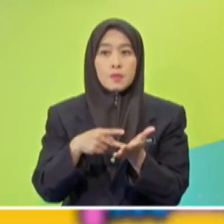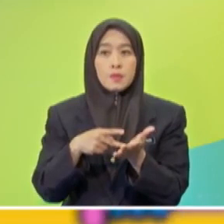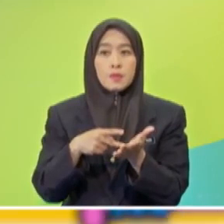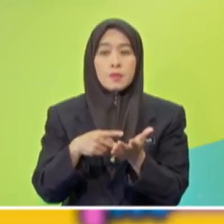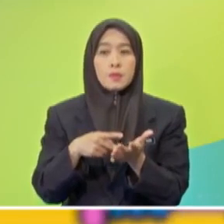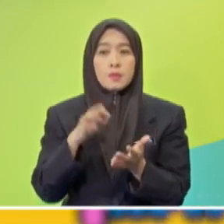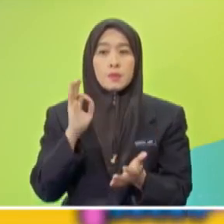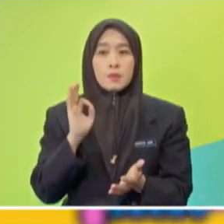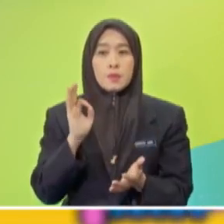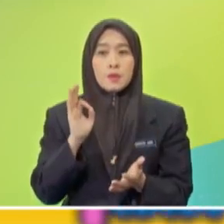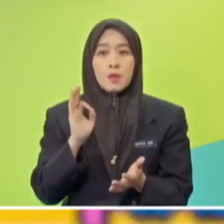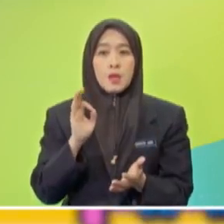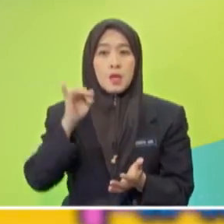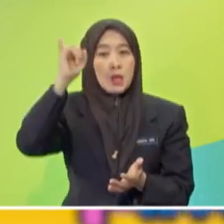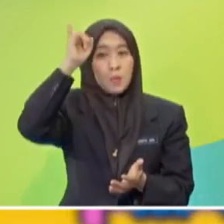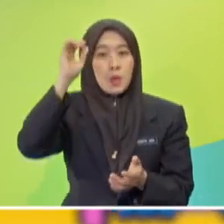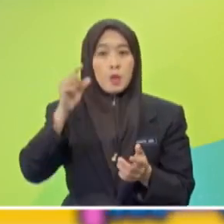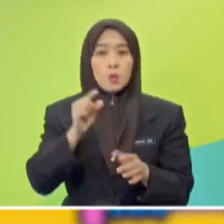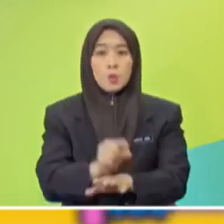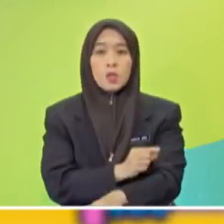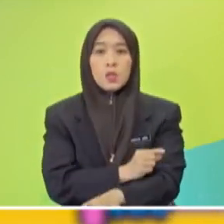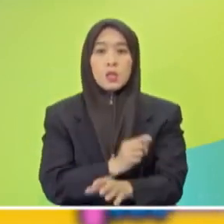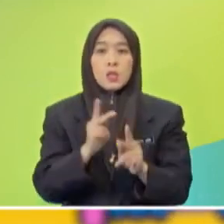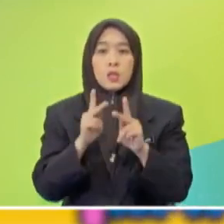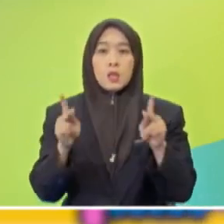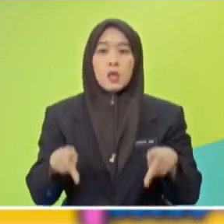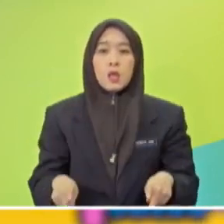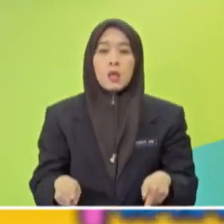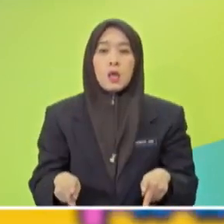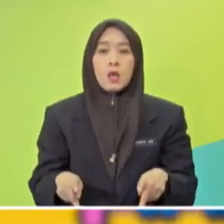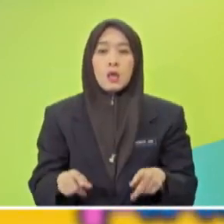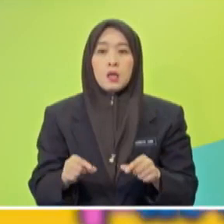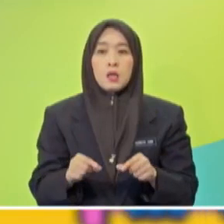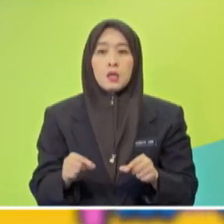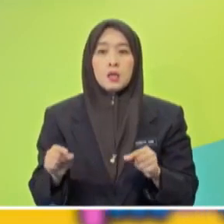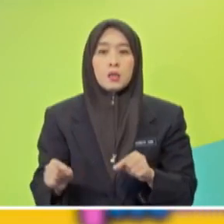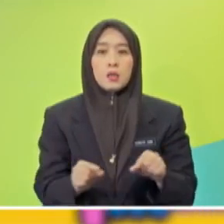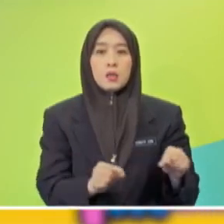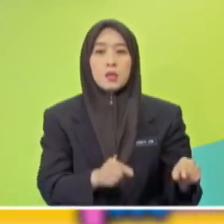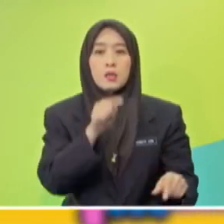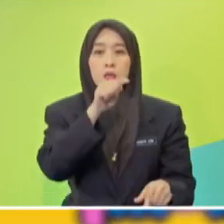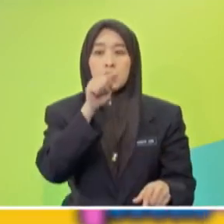hikmah menggunakan kaidah gerak titik itu 6 perpuluhan Lima